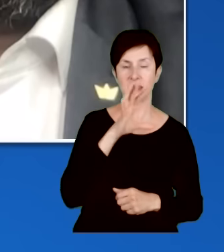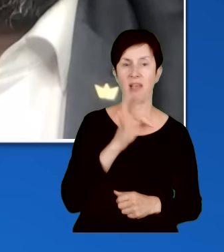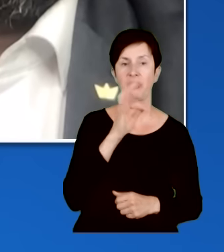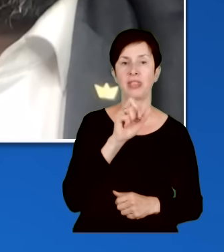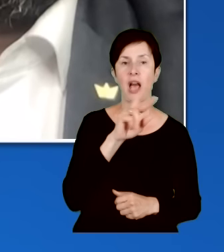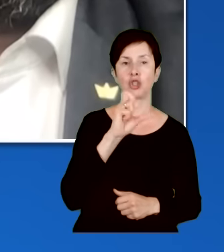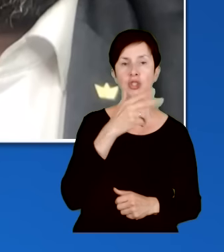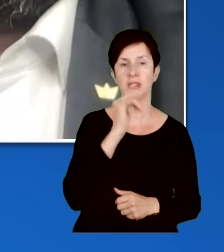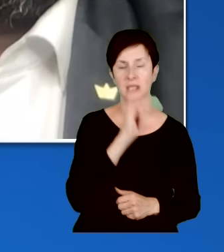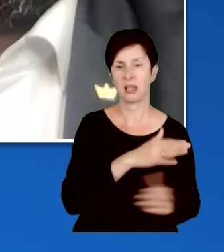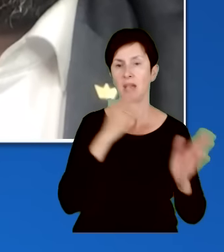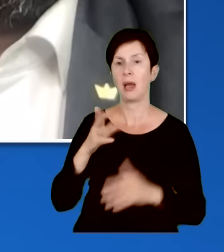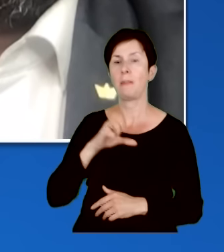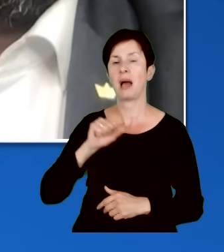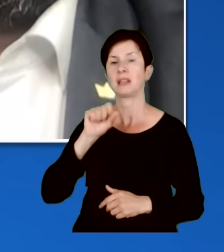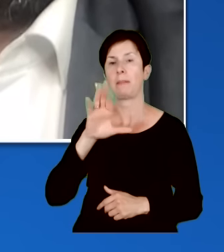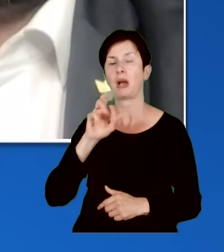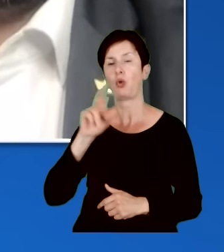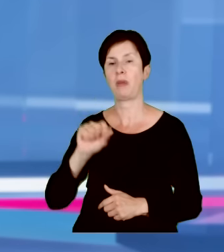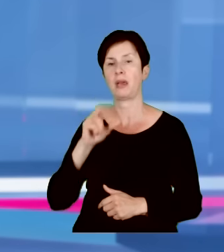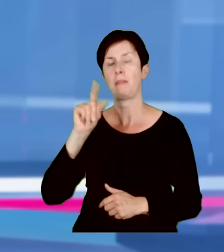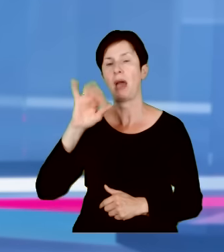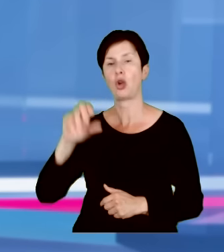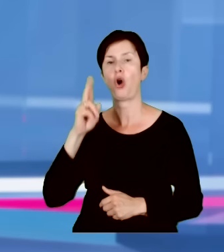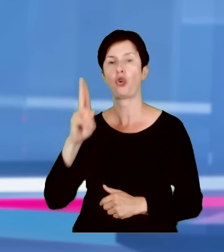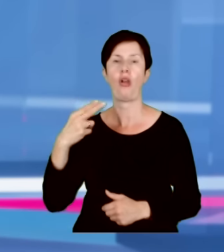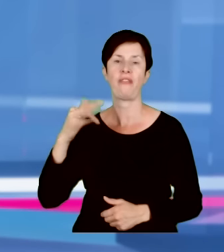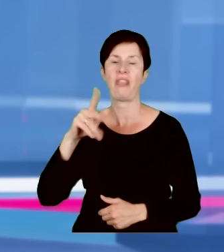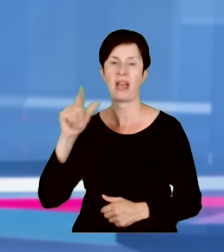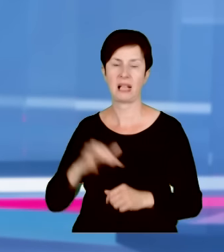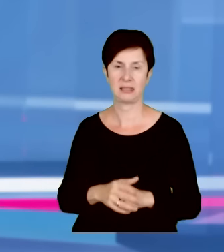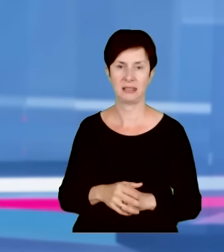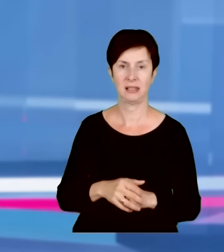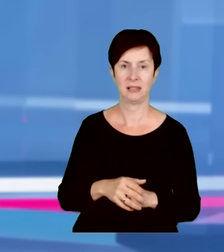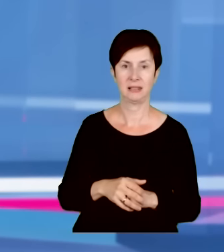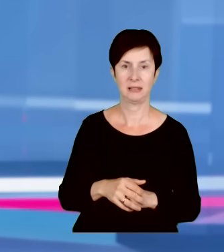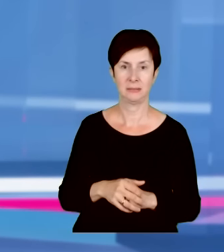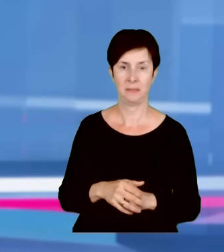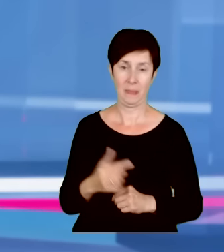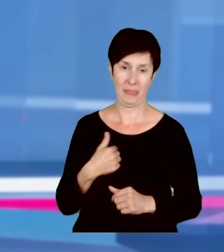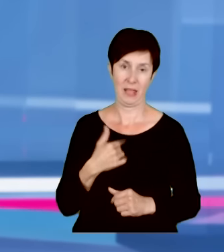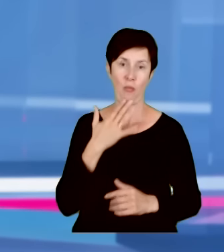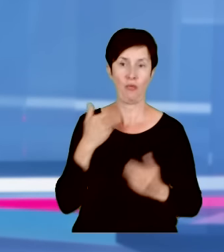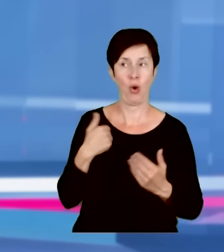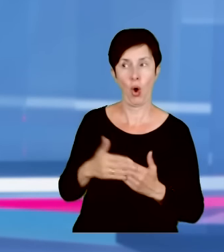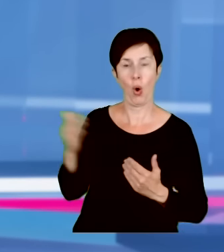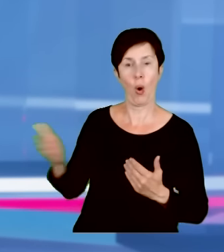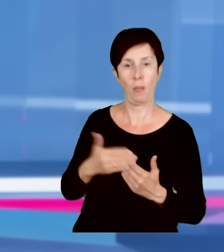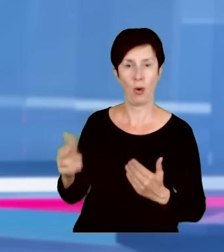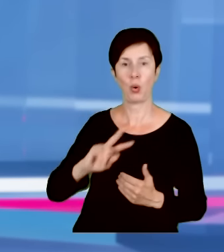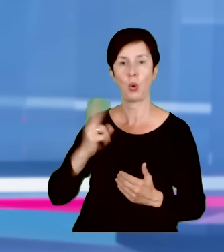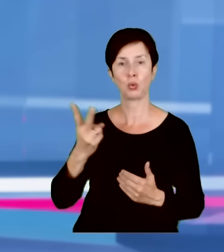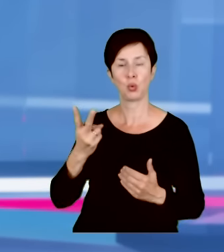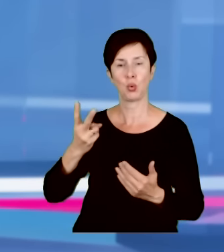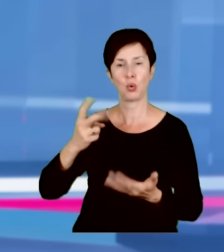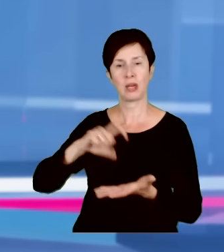poseł Bartłomiej Konfederacja Szanowni państwo a tam za ścianą Tak ja mówię koło nas w drugim studio w telewizji